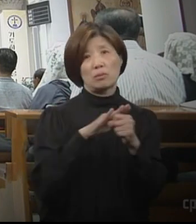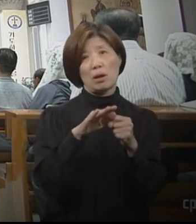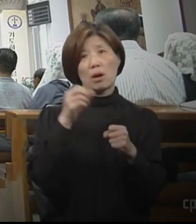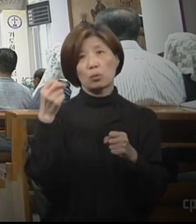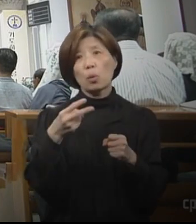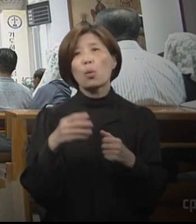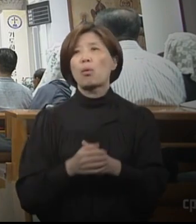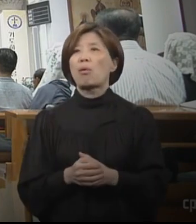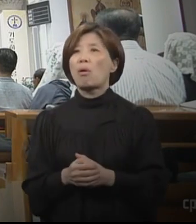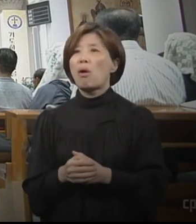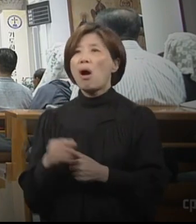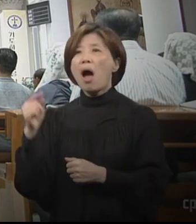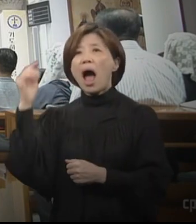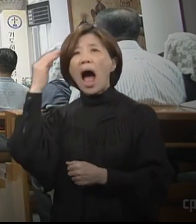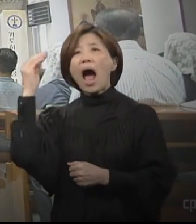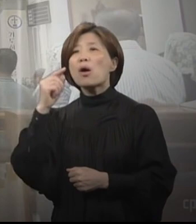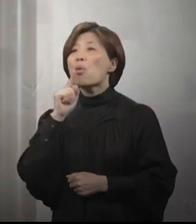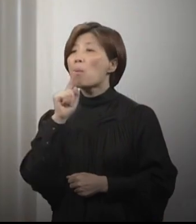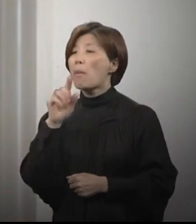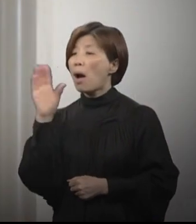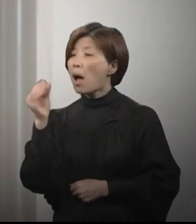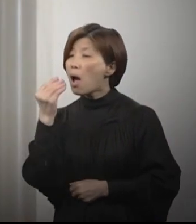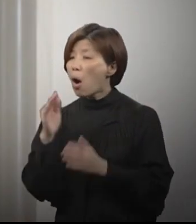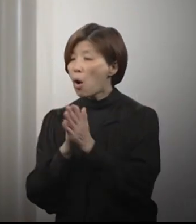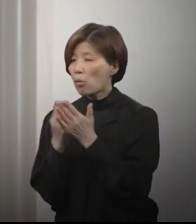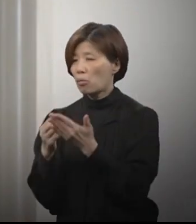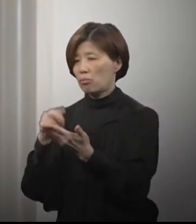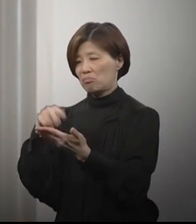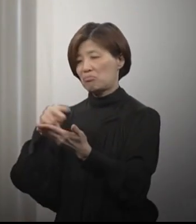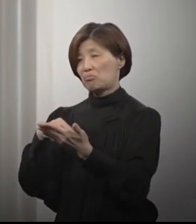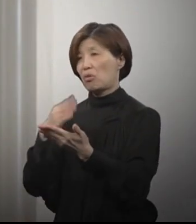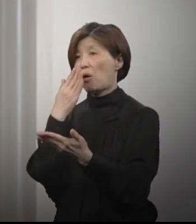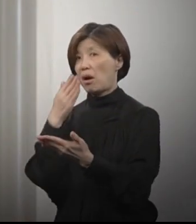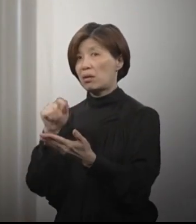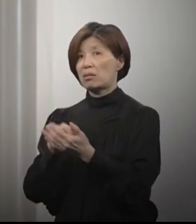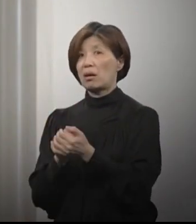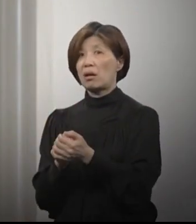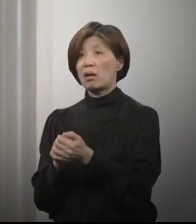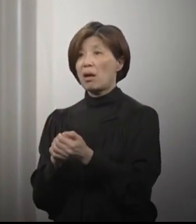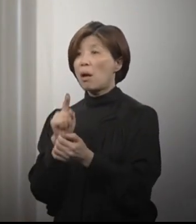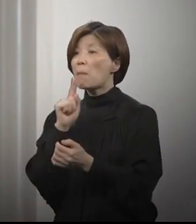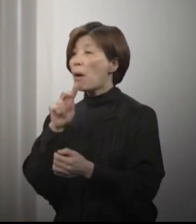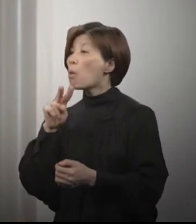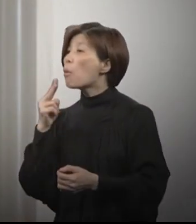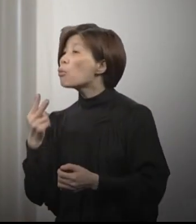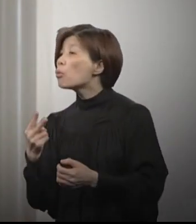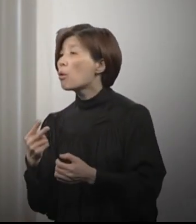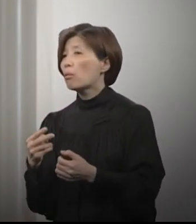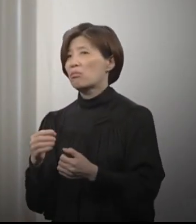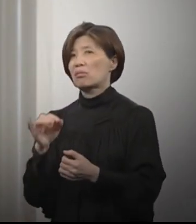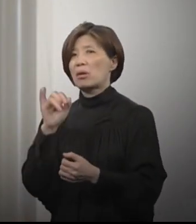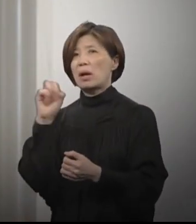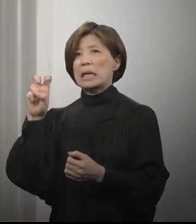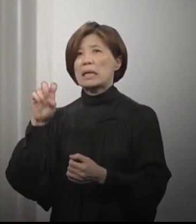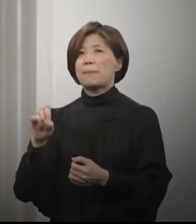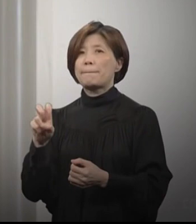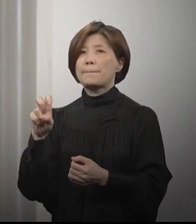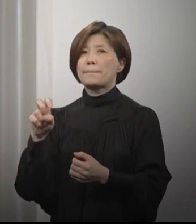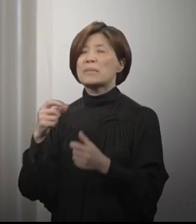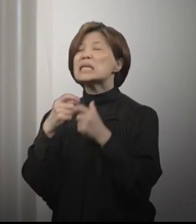우리가 한국어 성경으로 읽고 공부하고 기도할 수 있도록 번역하는 일에 여생을 다